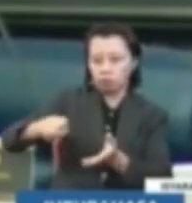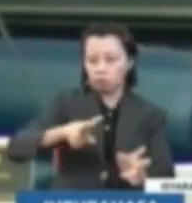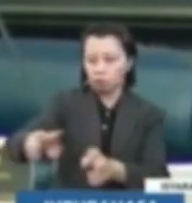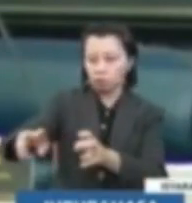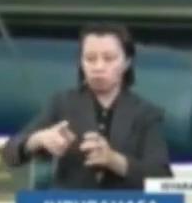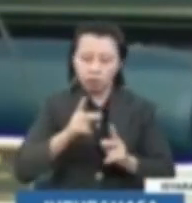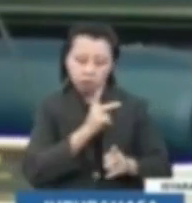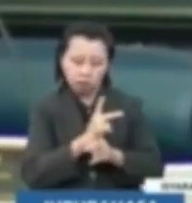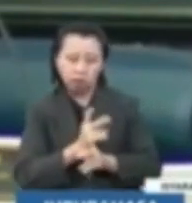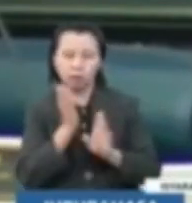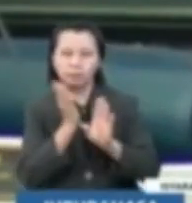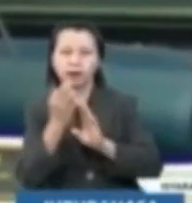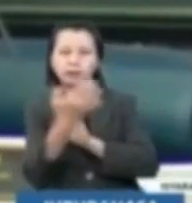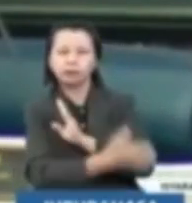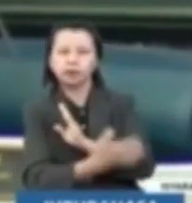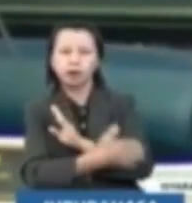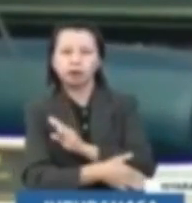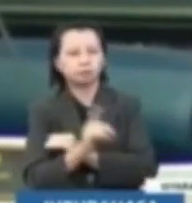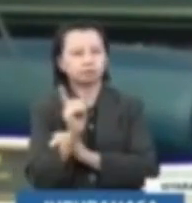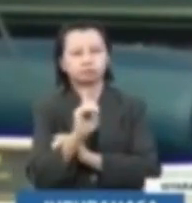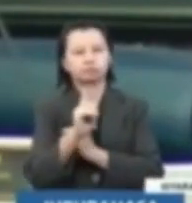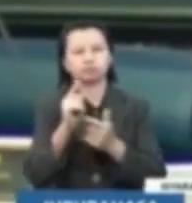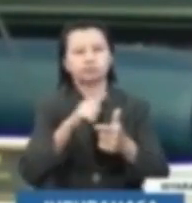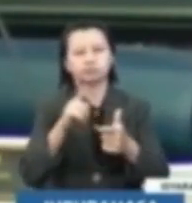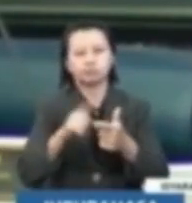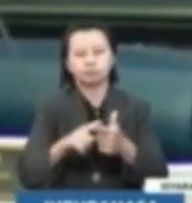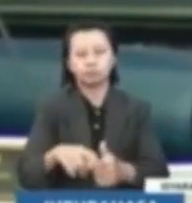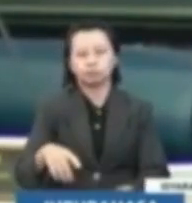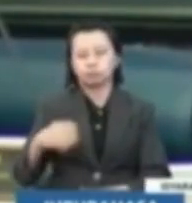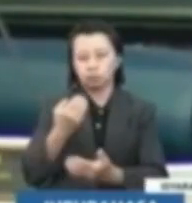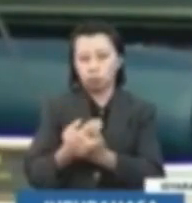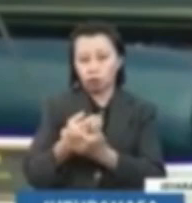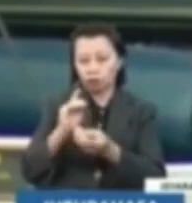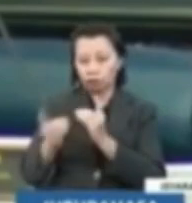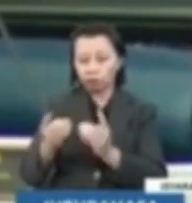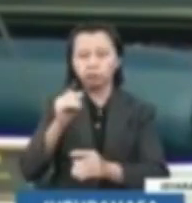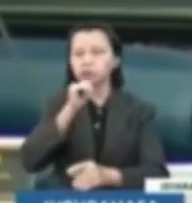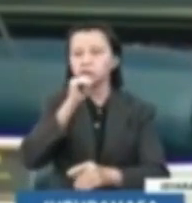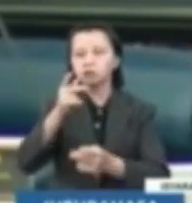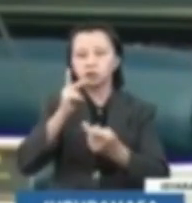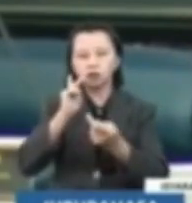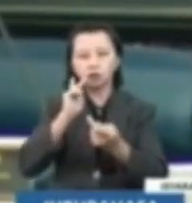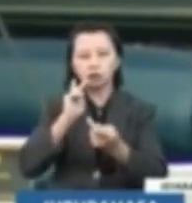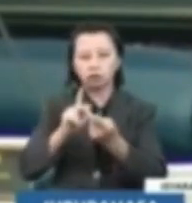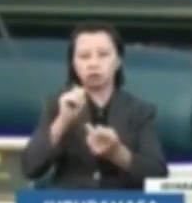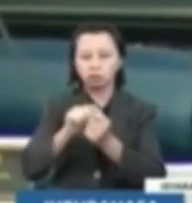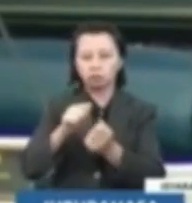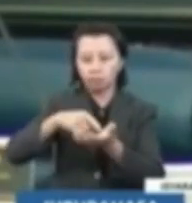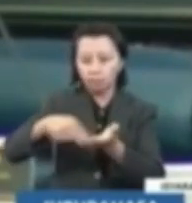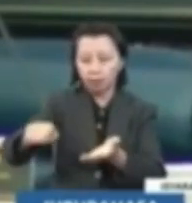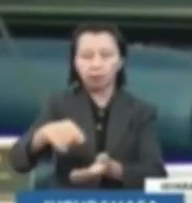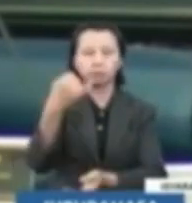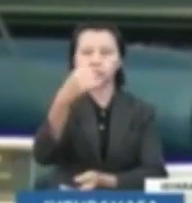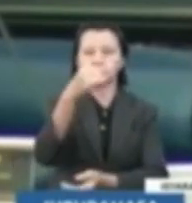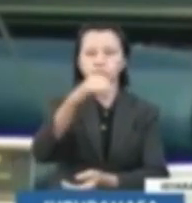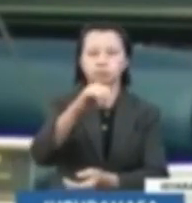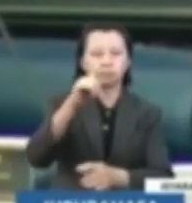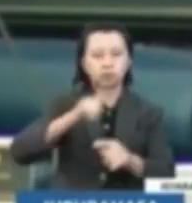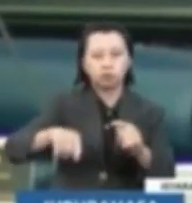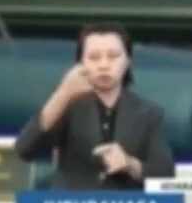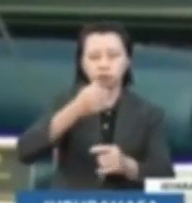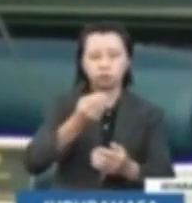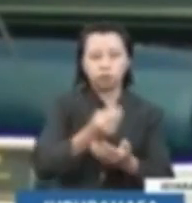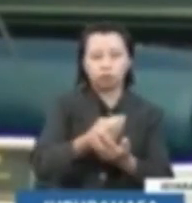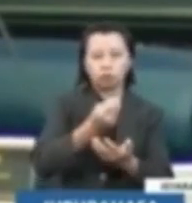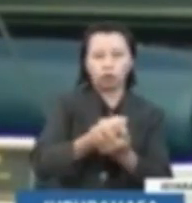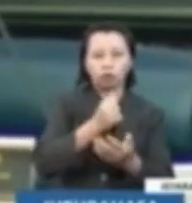pembayaran yang dikawal selia oleh Bank Negara Malaysia BNM. Mata wang kripto tidak sesuai digunakan sebagai instrumen pembayaran sebabkan mata